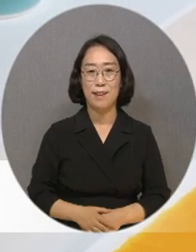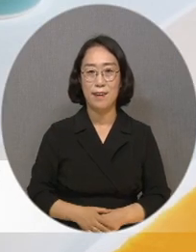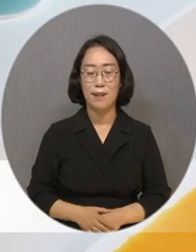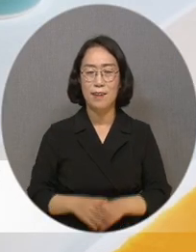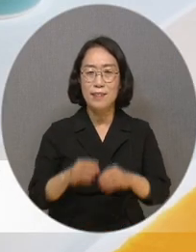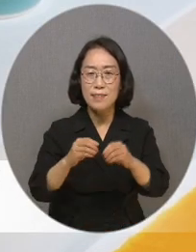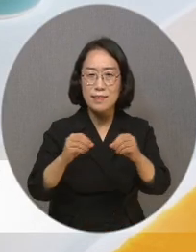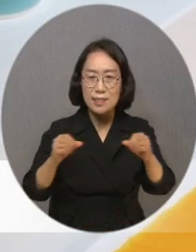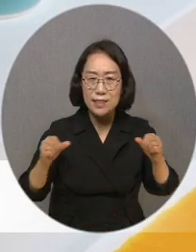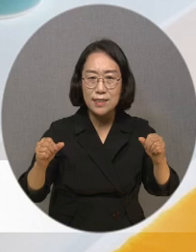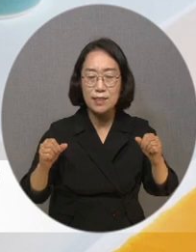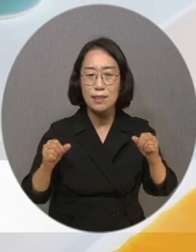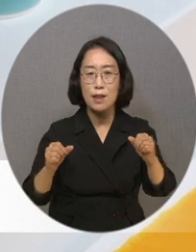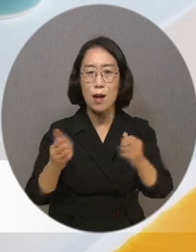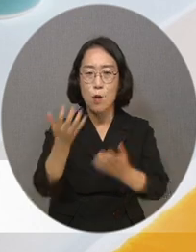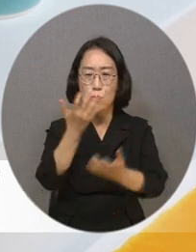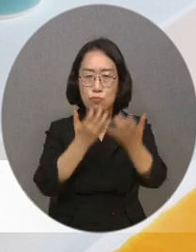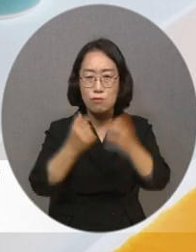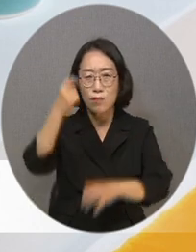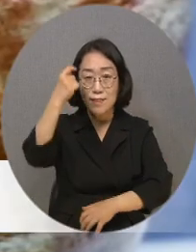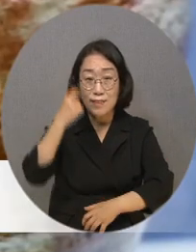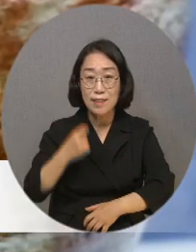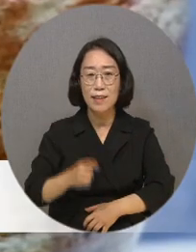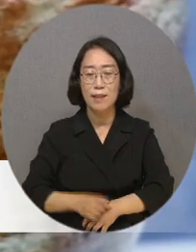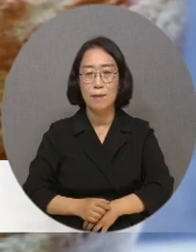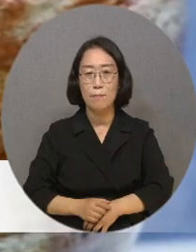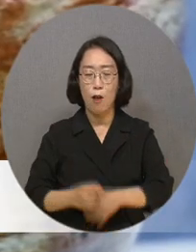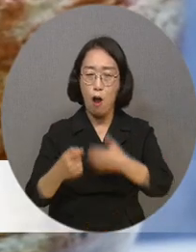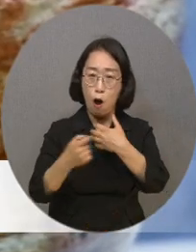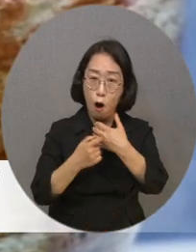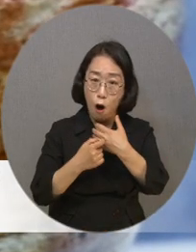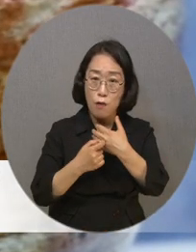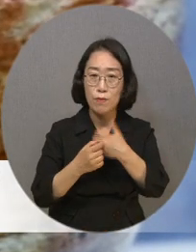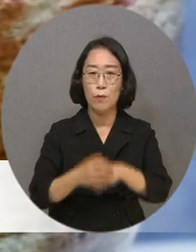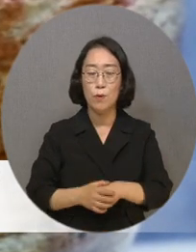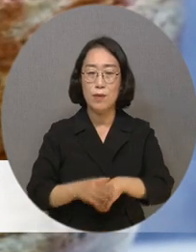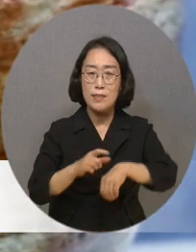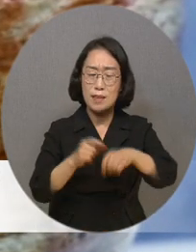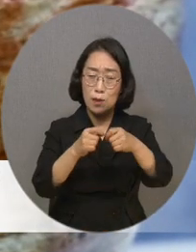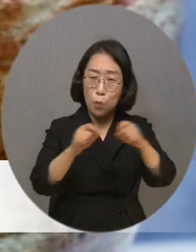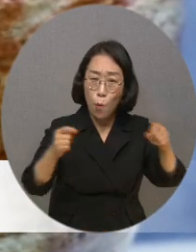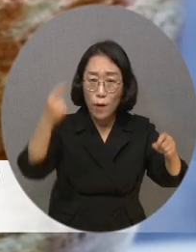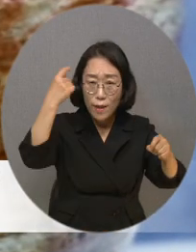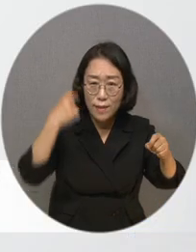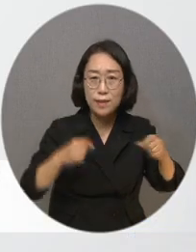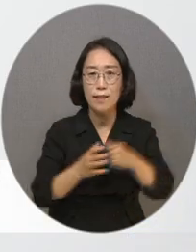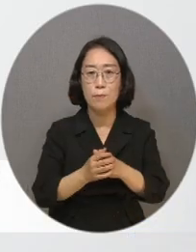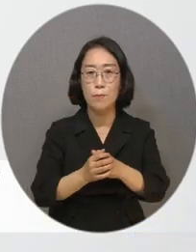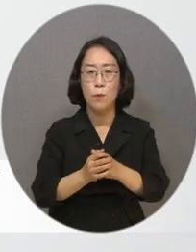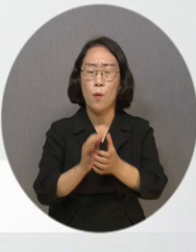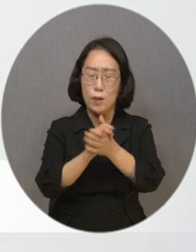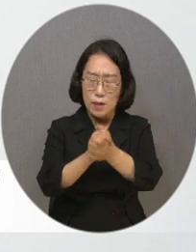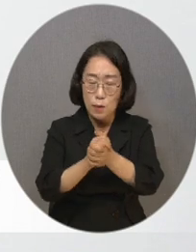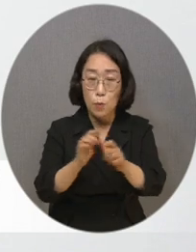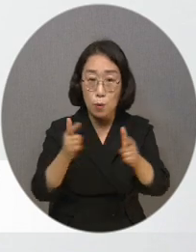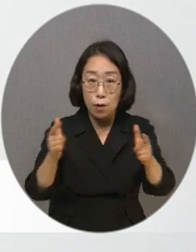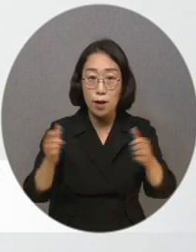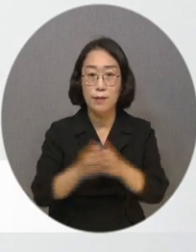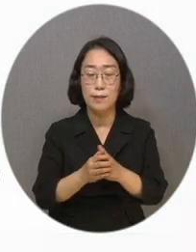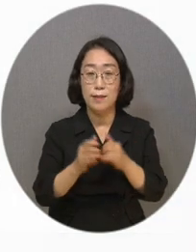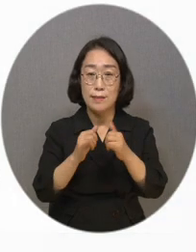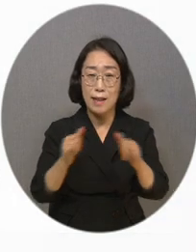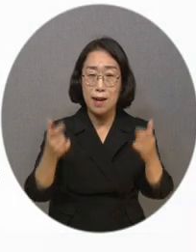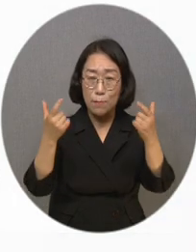흙의 불의 형상을 담아내고 흙의 흔적, 세월의 느낌, 간절한 기도로 표현되어 사람처럼 태어난